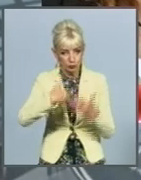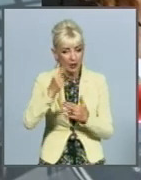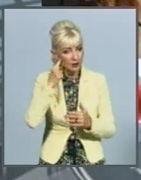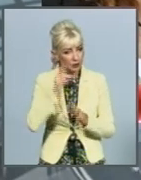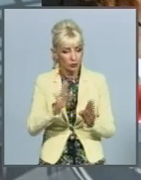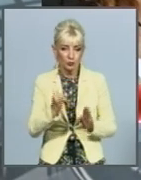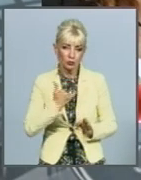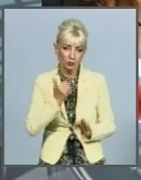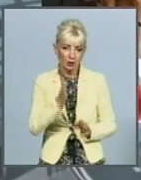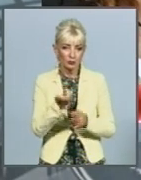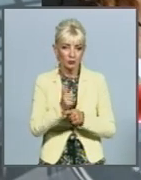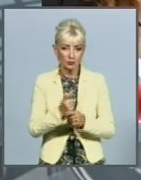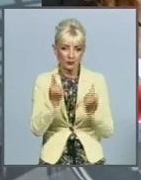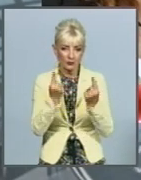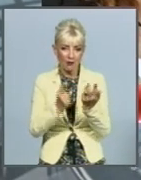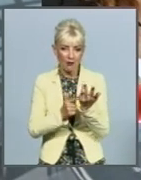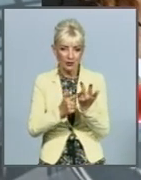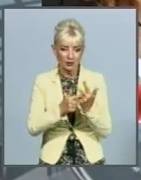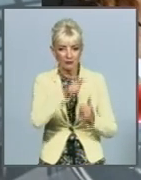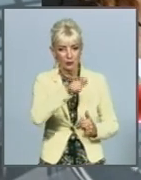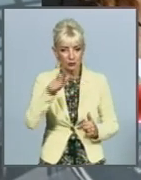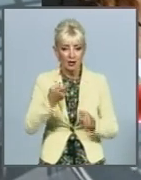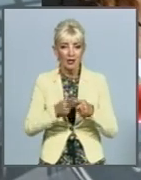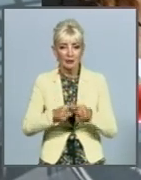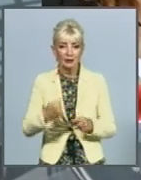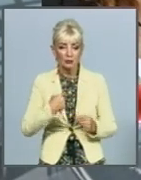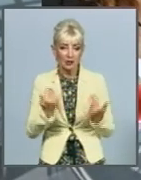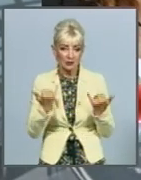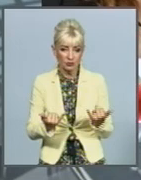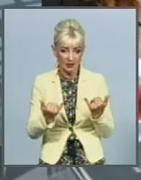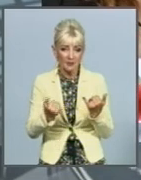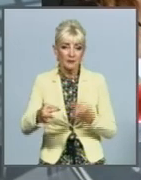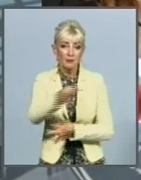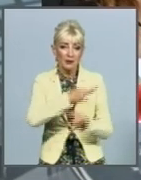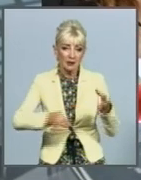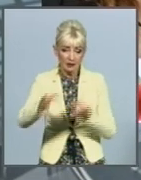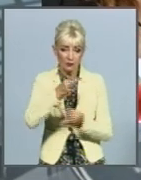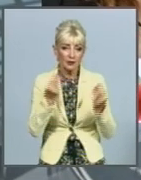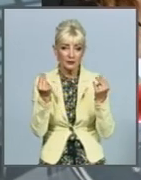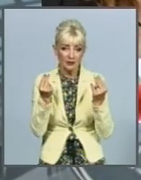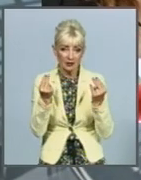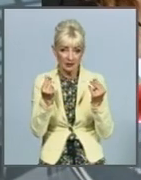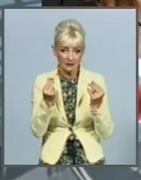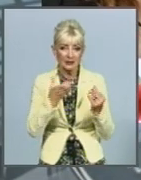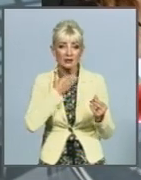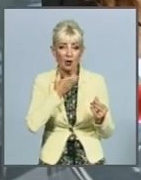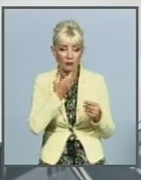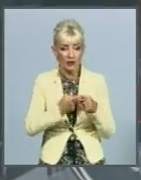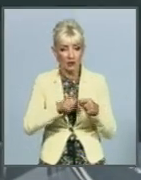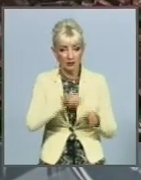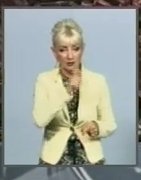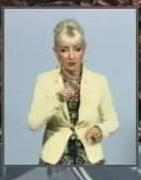у нас буде дуже велика кількість пацієнтів, тому я зараз веду переговори щодо фінансового страхування цих